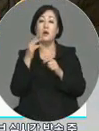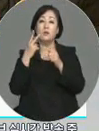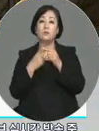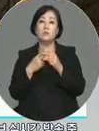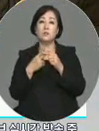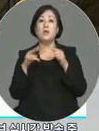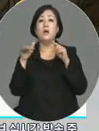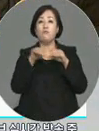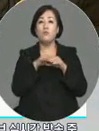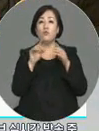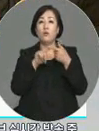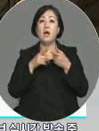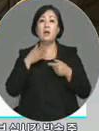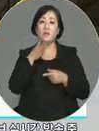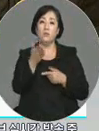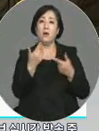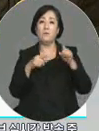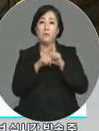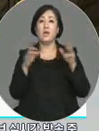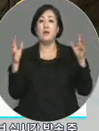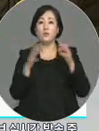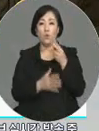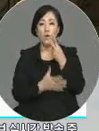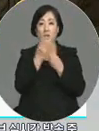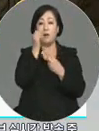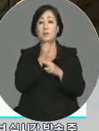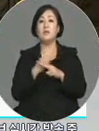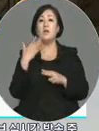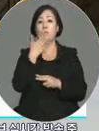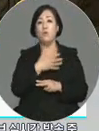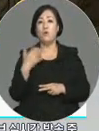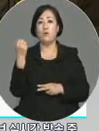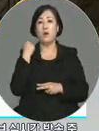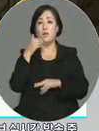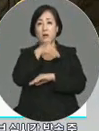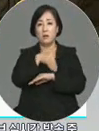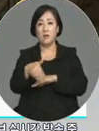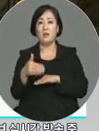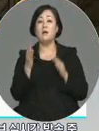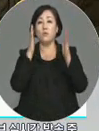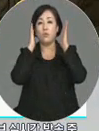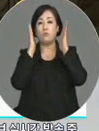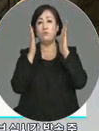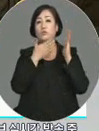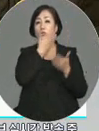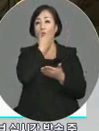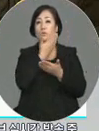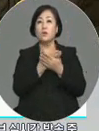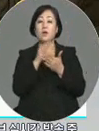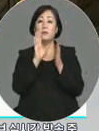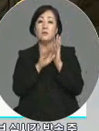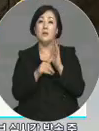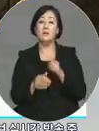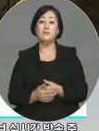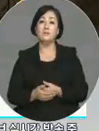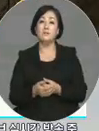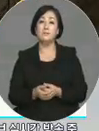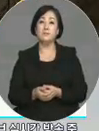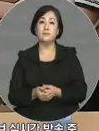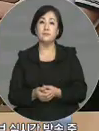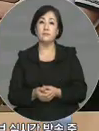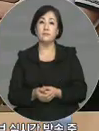문이과 통합 수능이란 점이 특징인데요. 건강관리와 전략적 공부가 중요할 때입니다. 김익현 기자입니다.